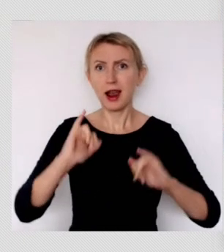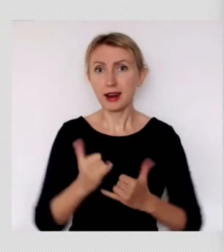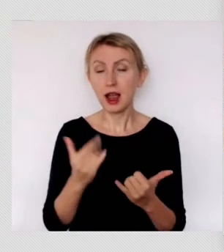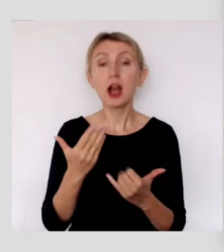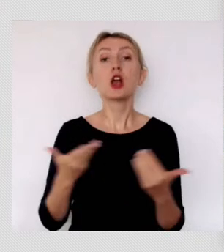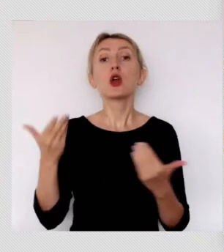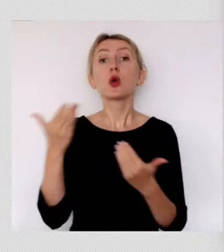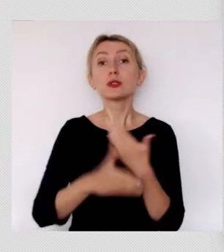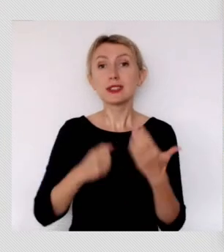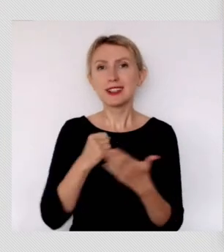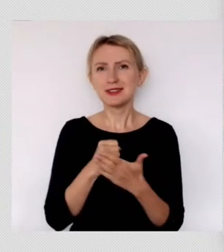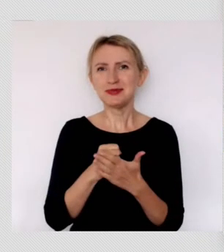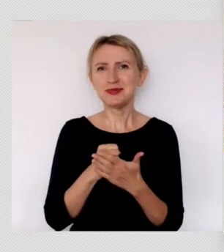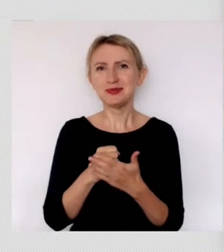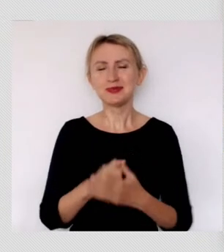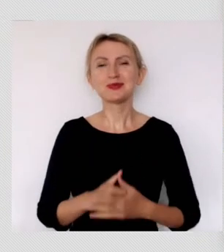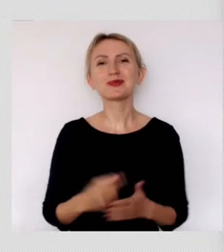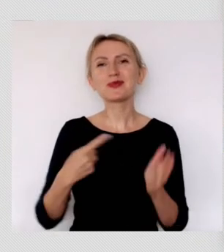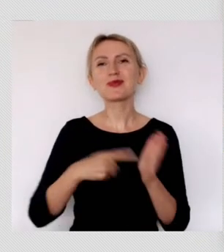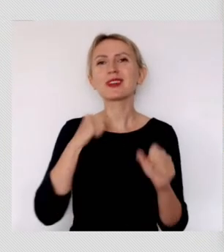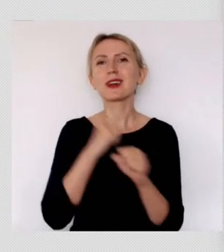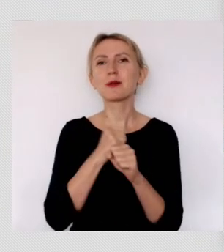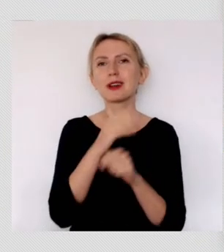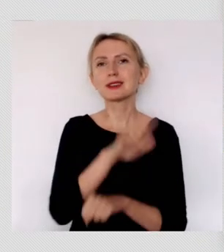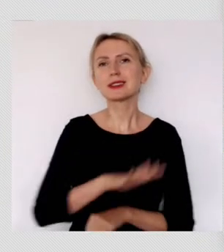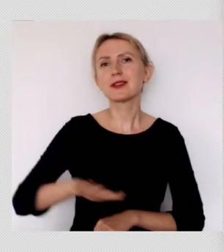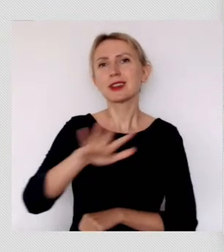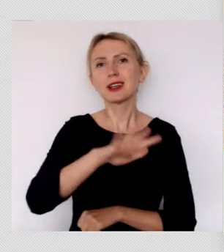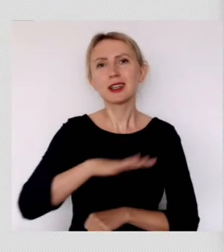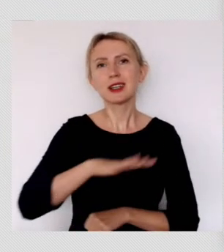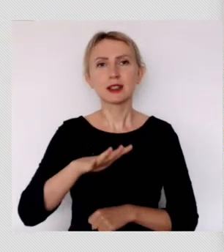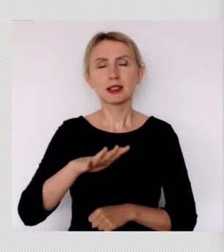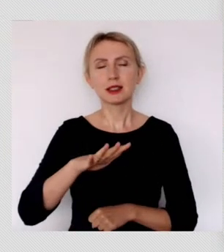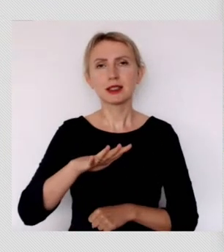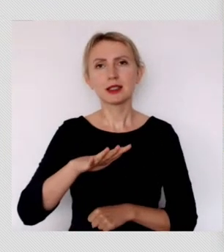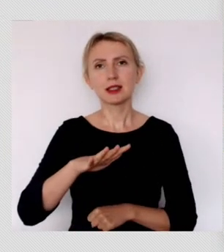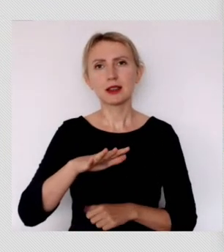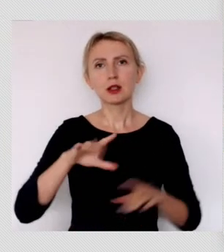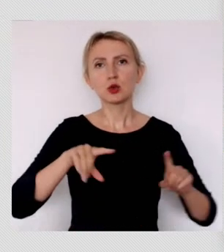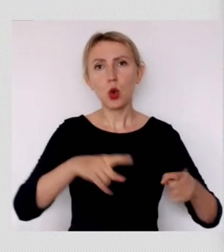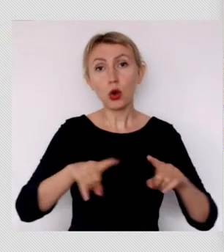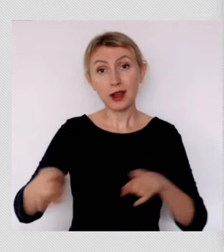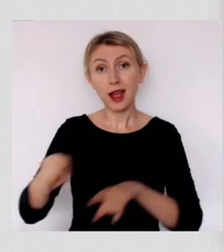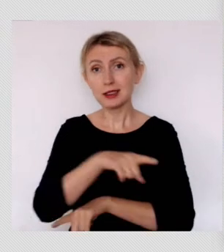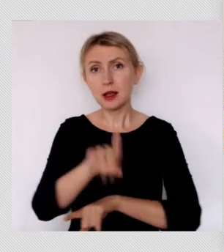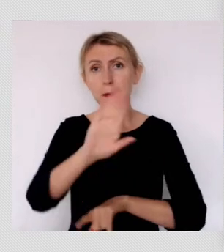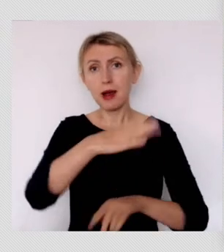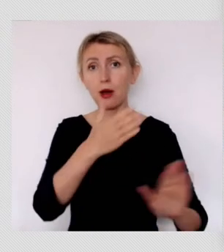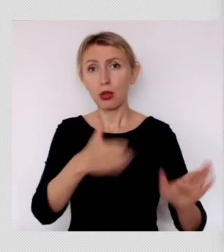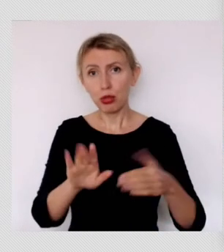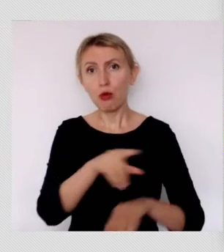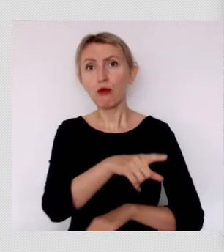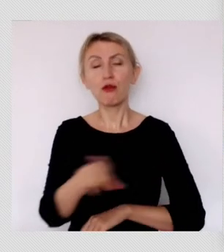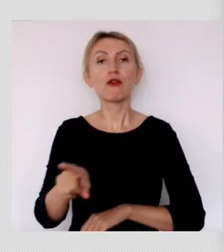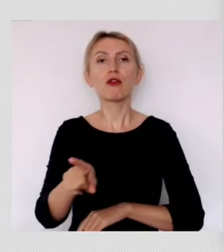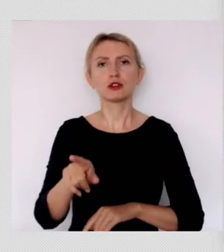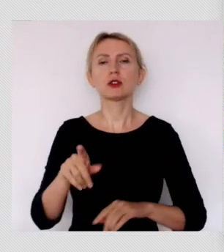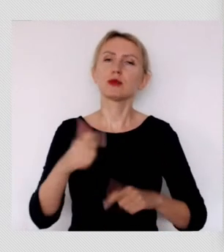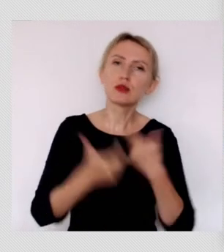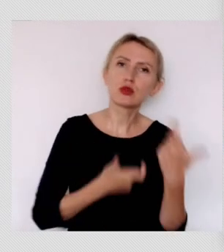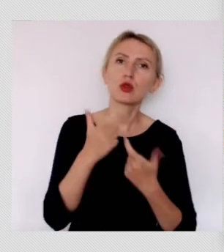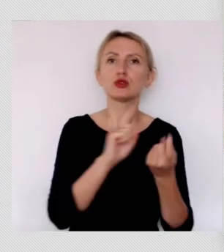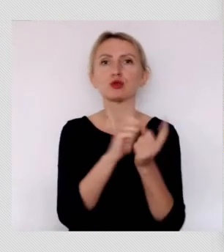ostatnia rzecz to jest praca w terenie z siecią organizacji, które są gotowe do tego, żeby organizować